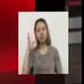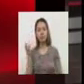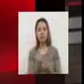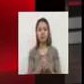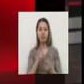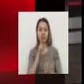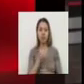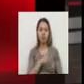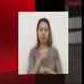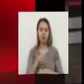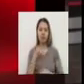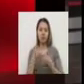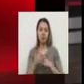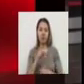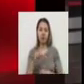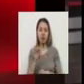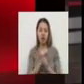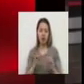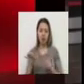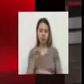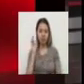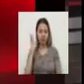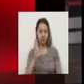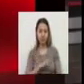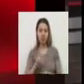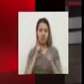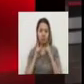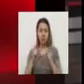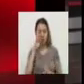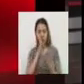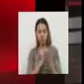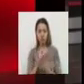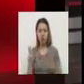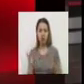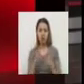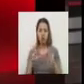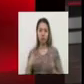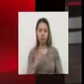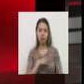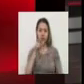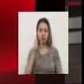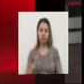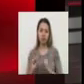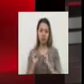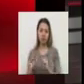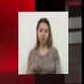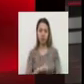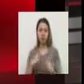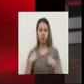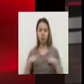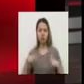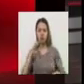құтқарушылар өткізген баспасөз мәслихатында мәлім болды. Сондай-ақ жиында мемлекеттік өрт бақылауы, азаматтық қорғаныс және өзге